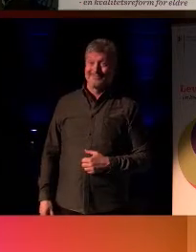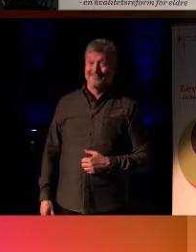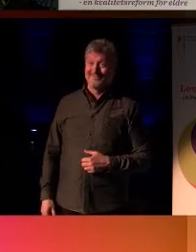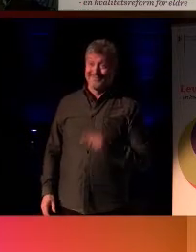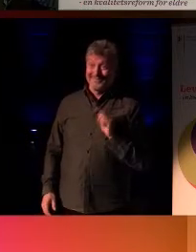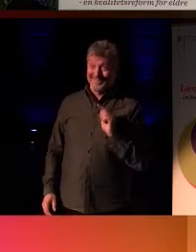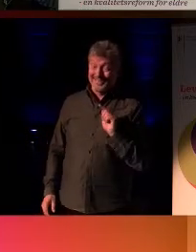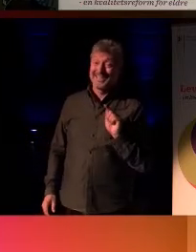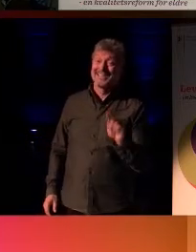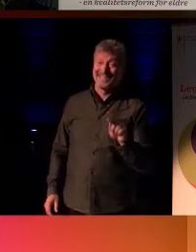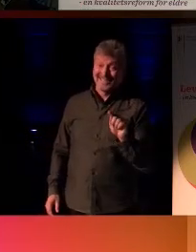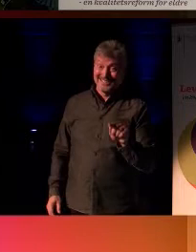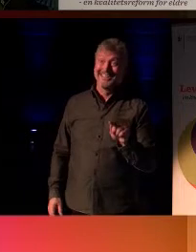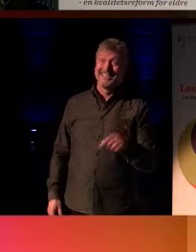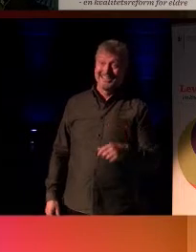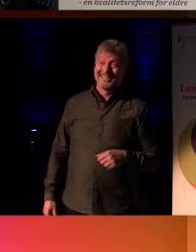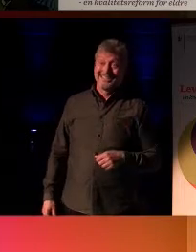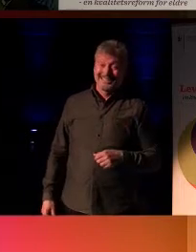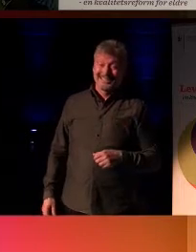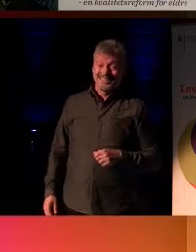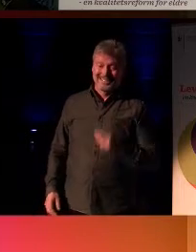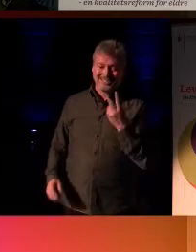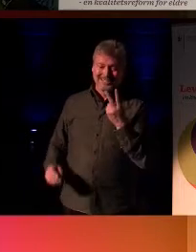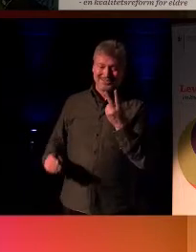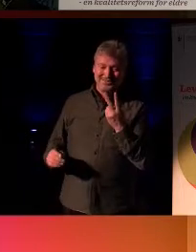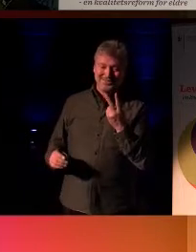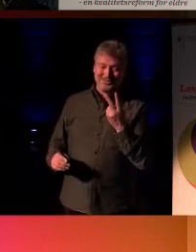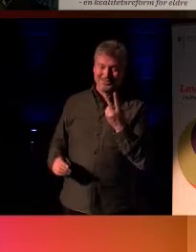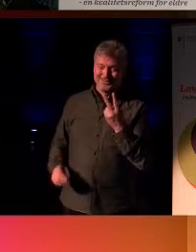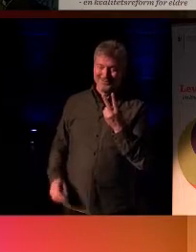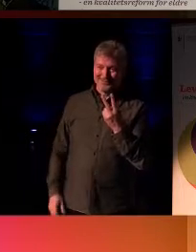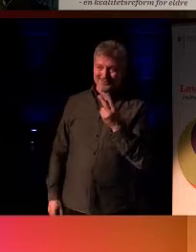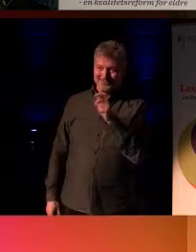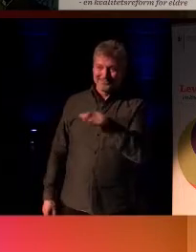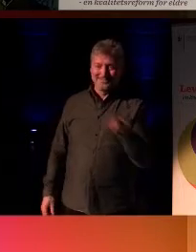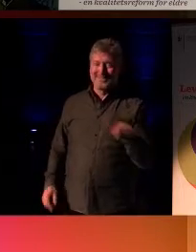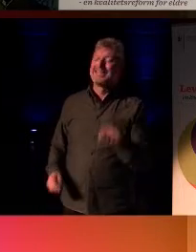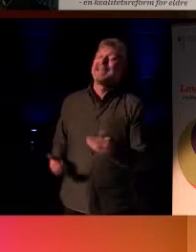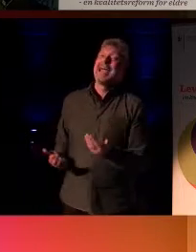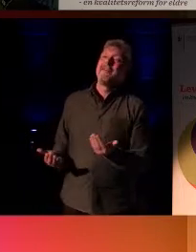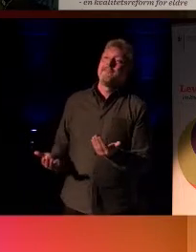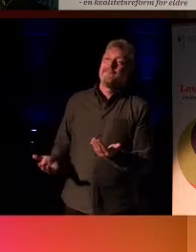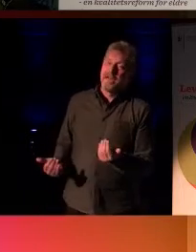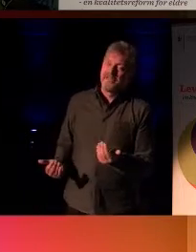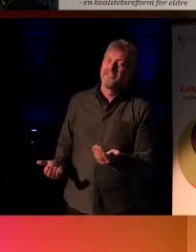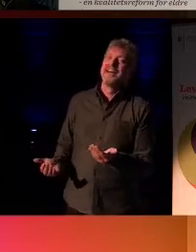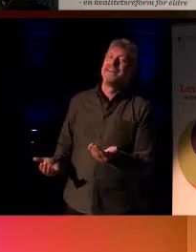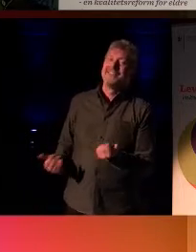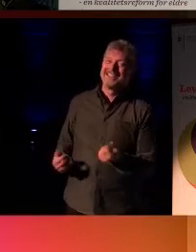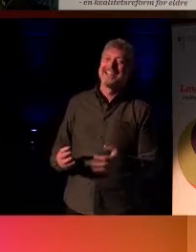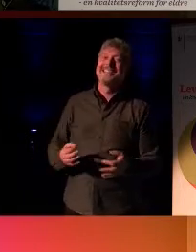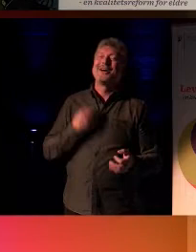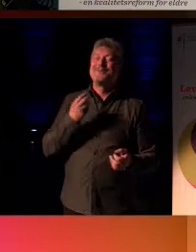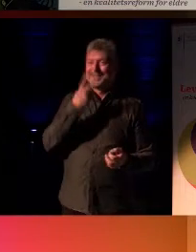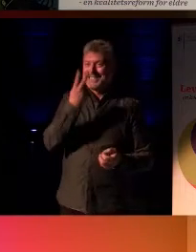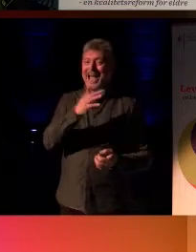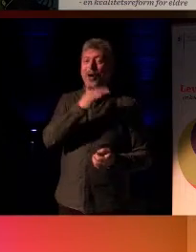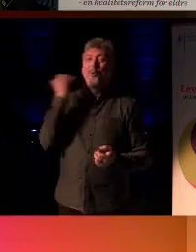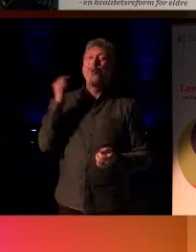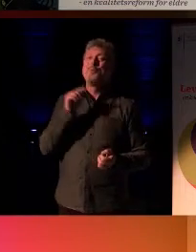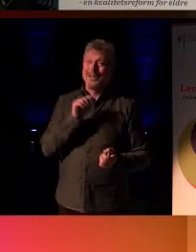Dette to bilder, nei, to karer som venter. Så jeg håper dere ser humoren I